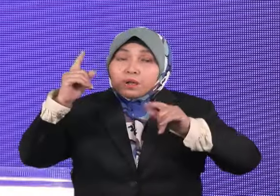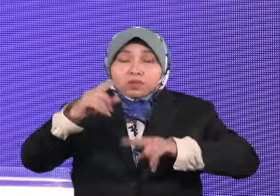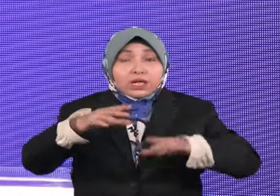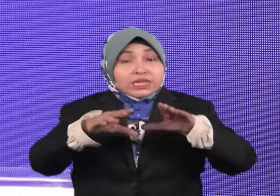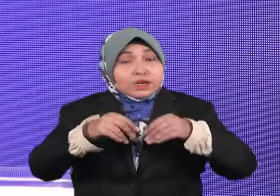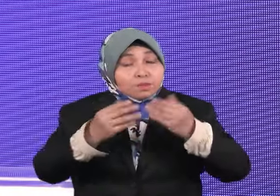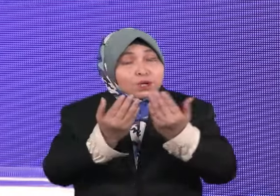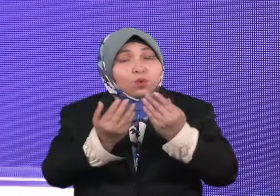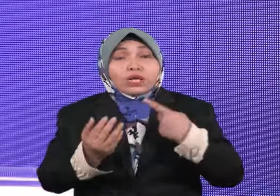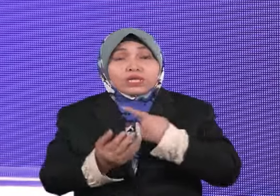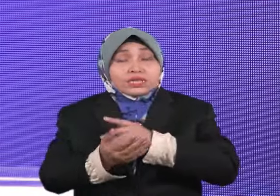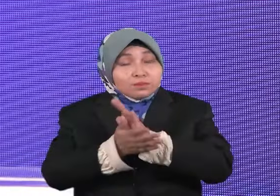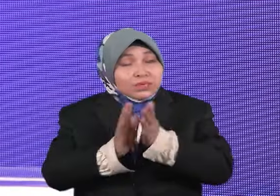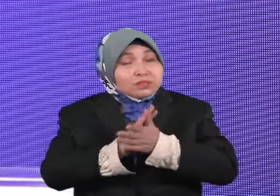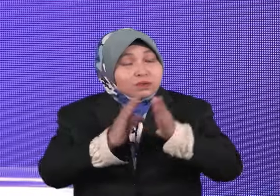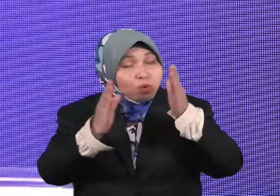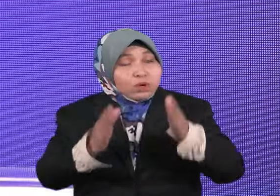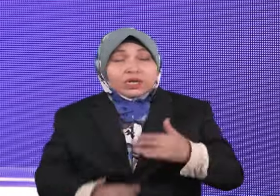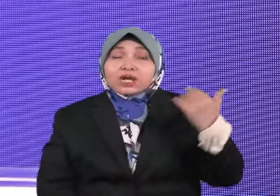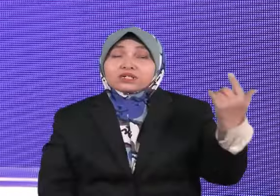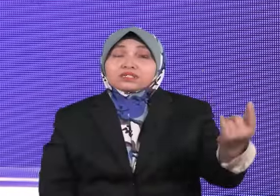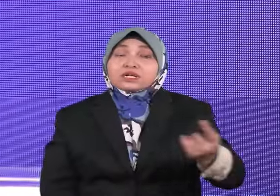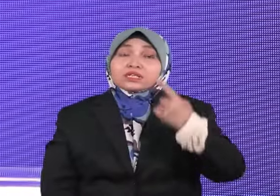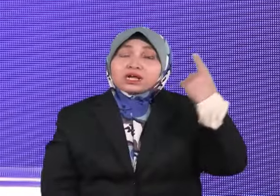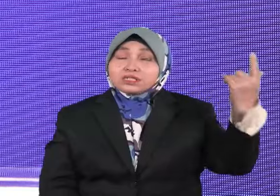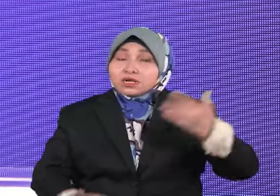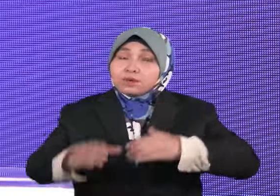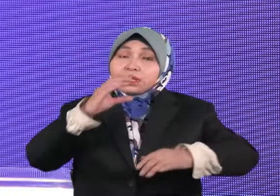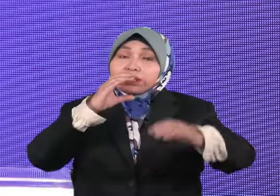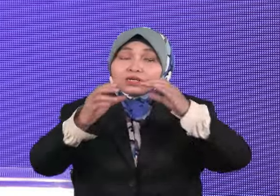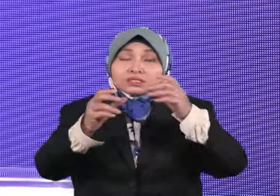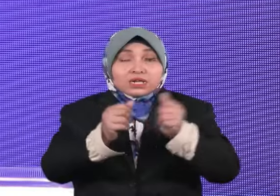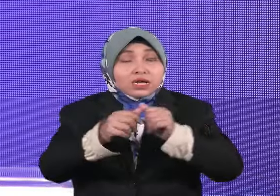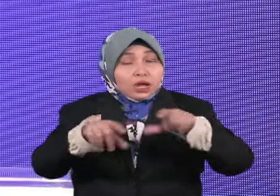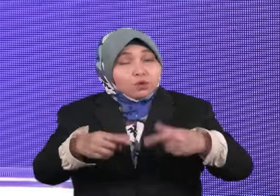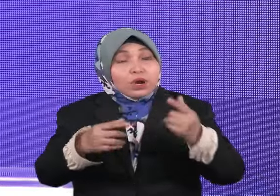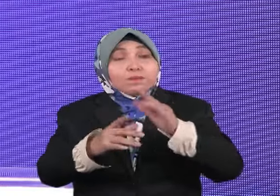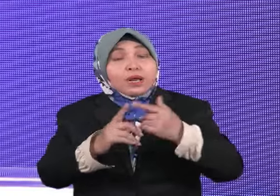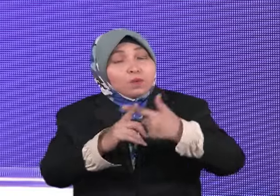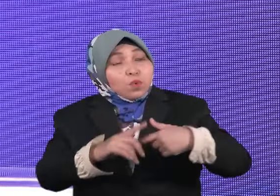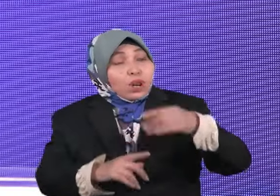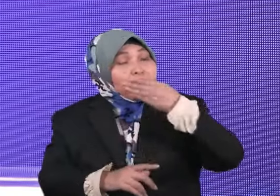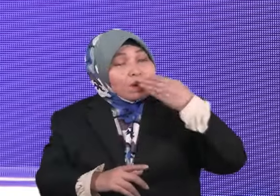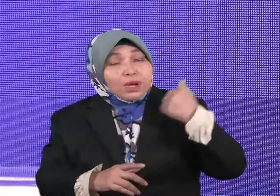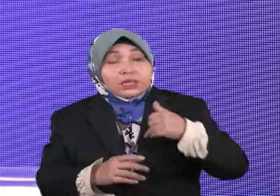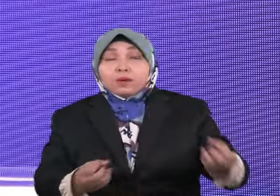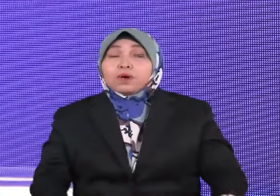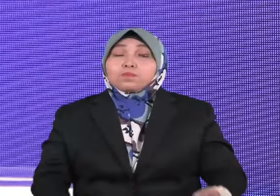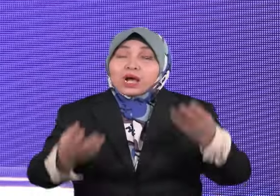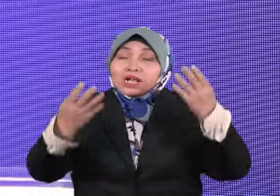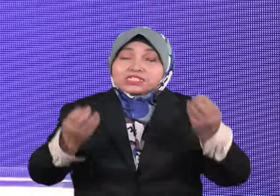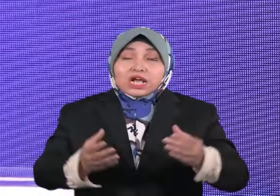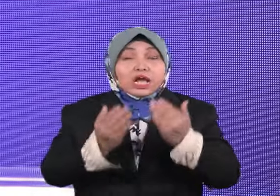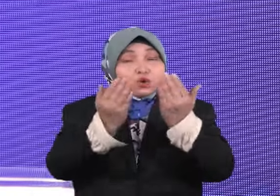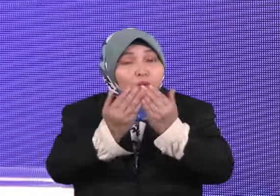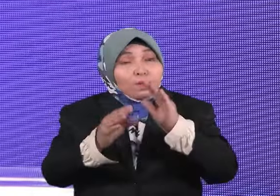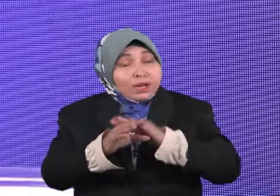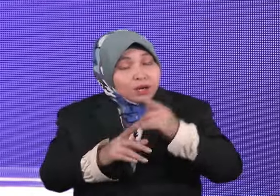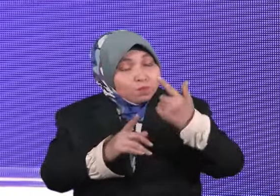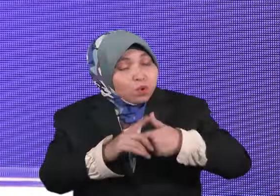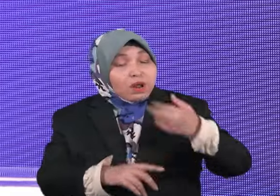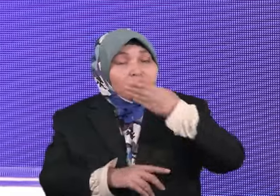doa kita dan menjadi orang yang sentiasa berinteraksi dengan Quran pada bulan Ramadan, dan membanyakkan doa pada bulan Ramadan dan di